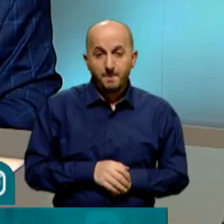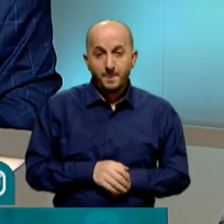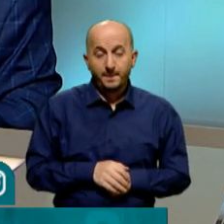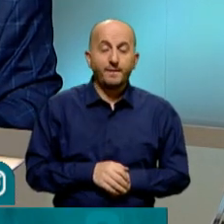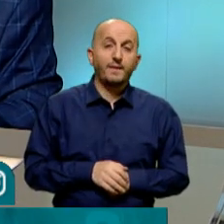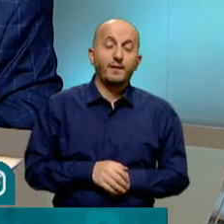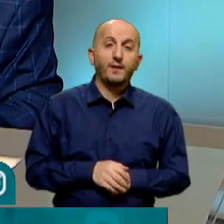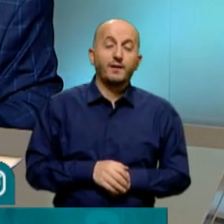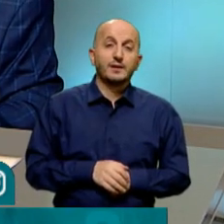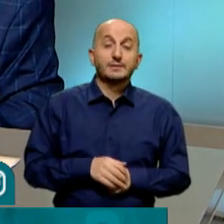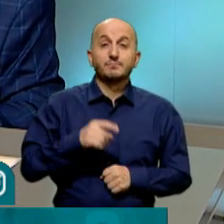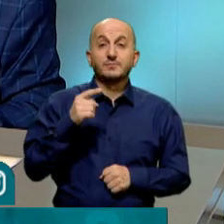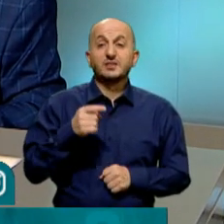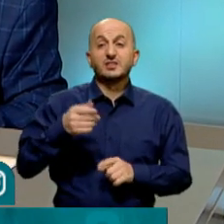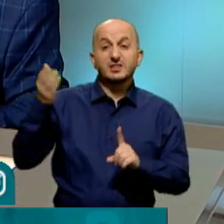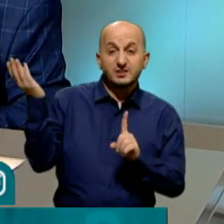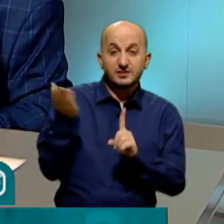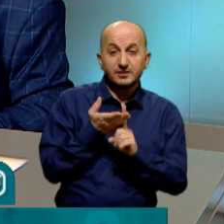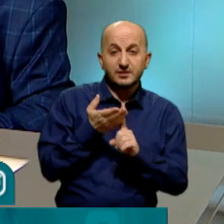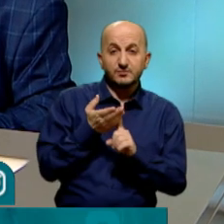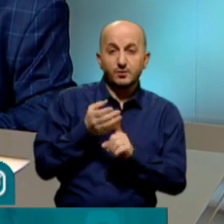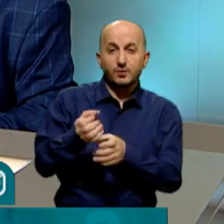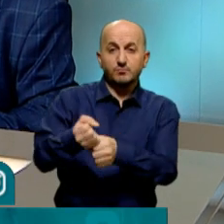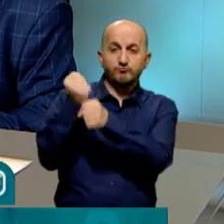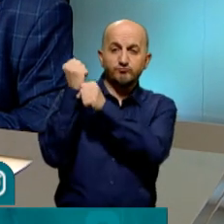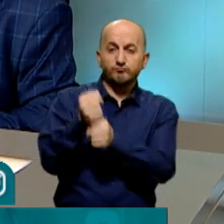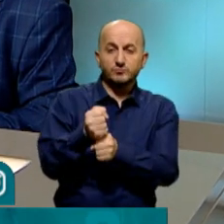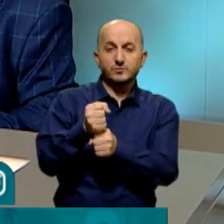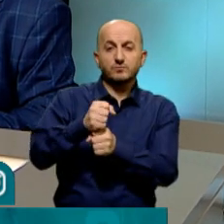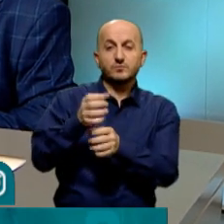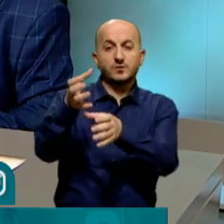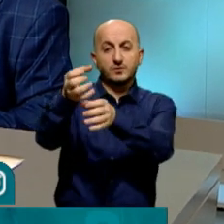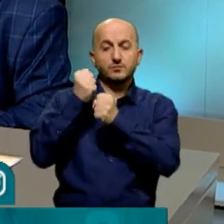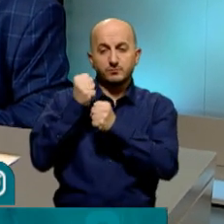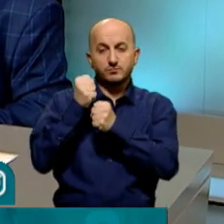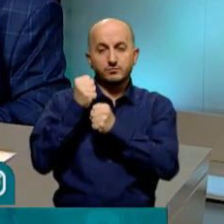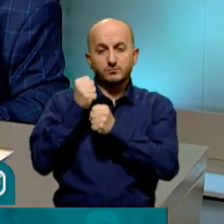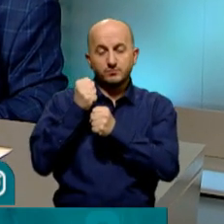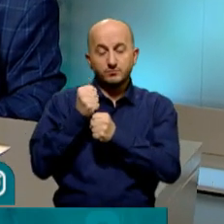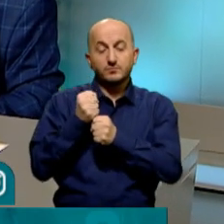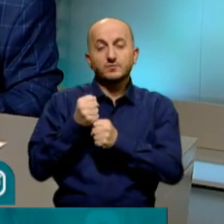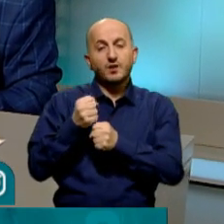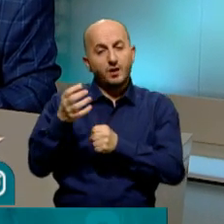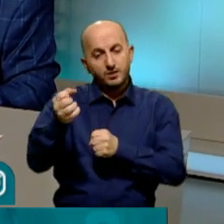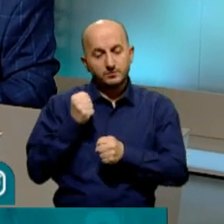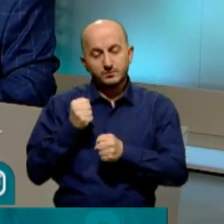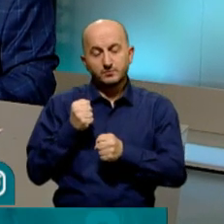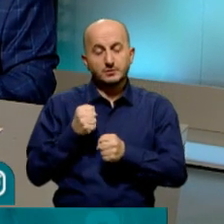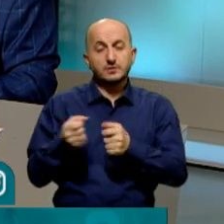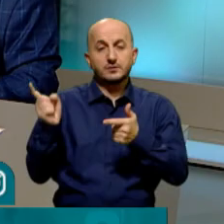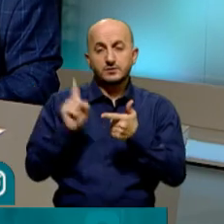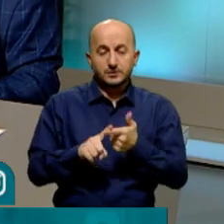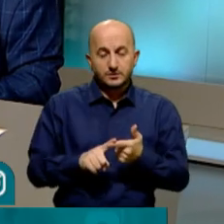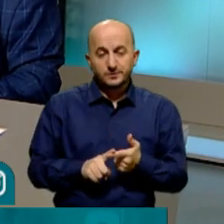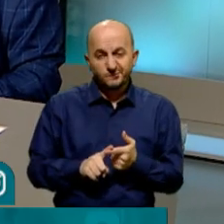Yakalandığında bir kesim aleti olan baltasına el konuyor. Kesim aletlerine el konuyor.